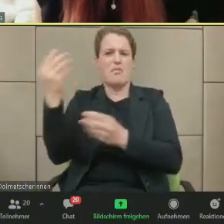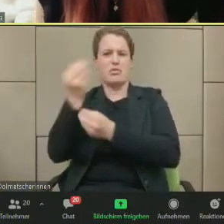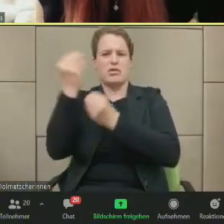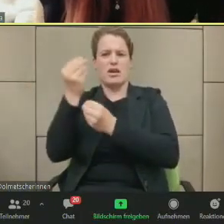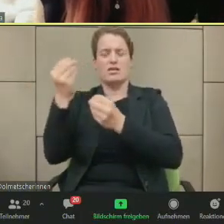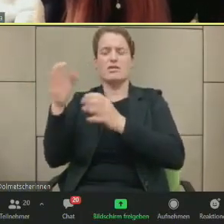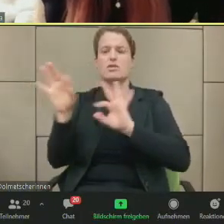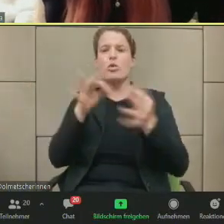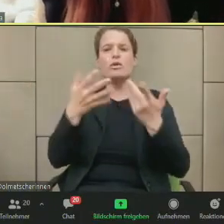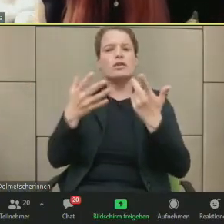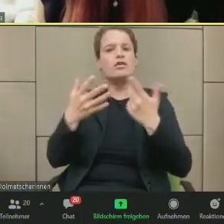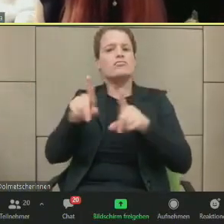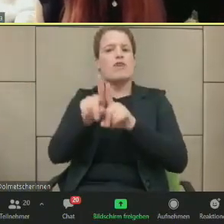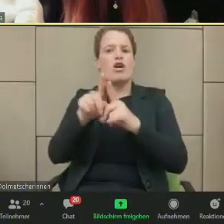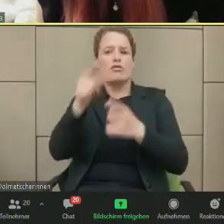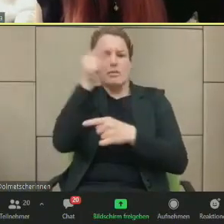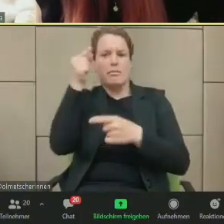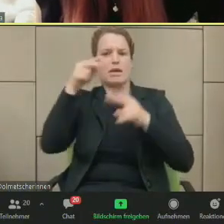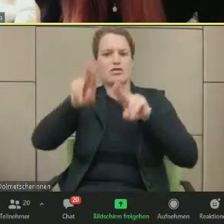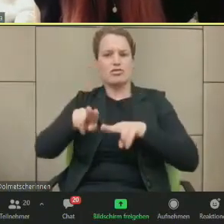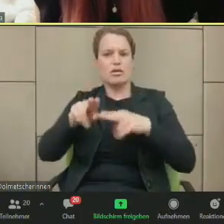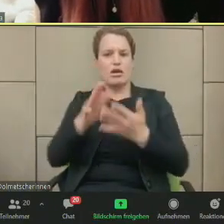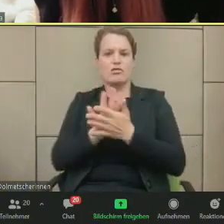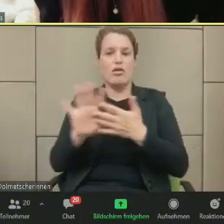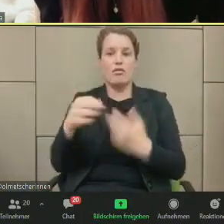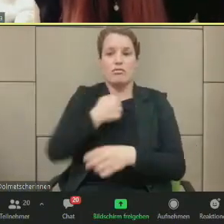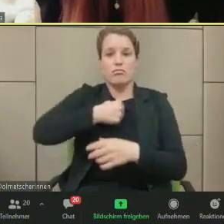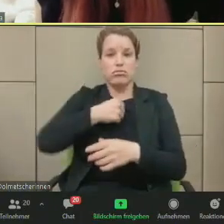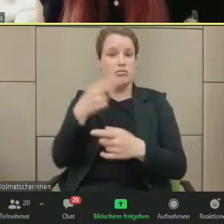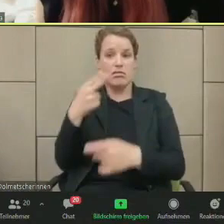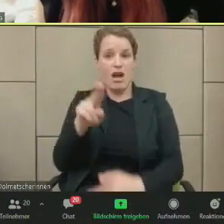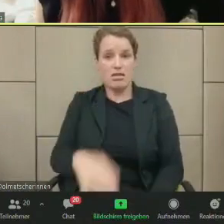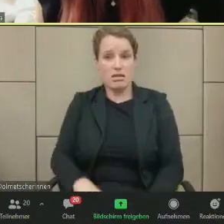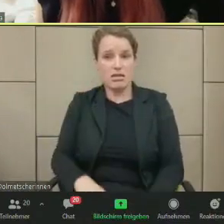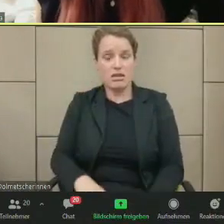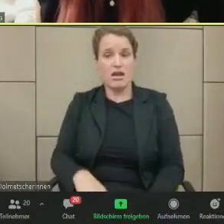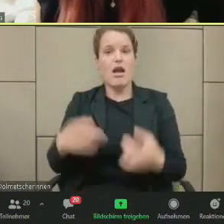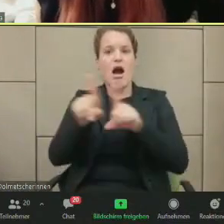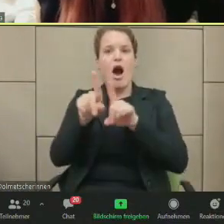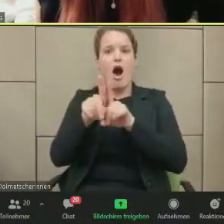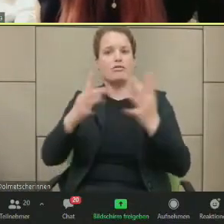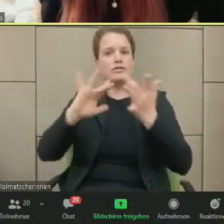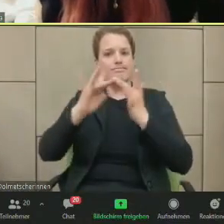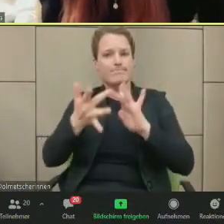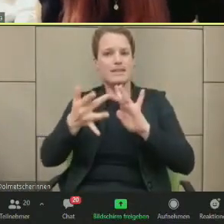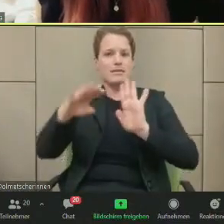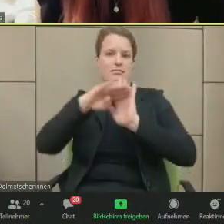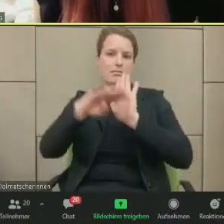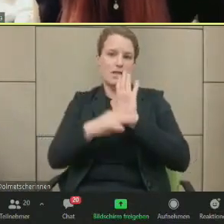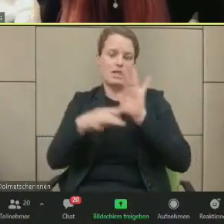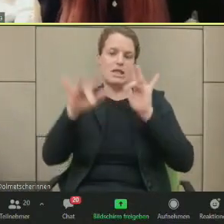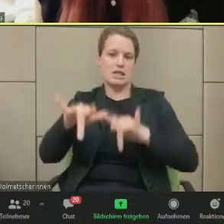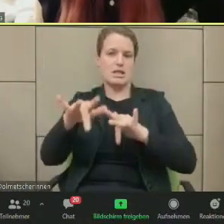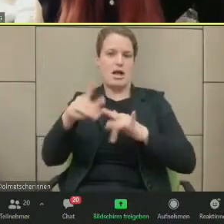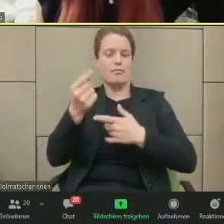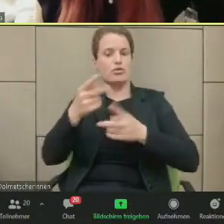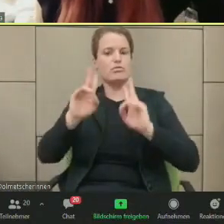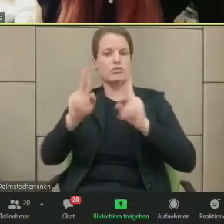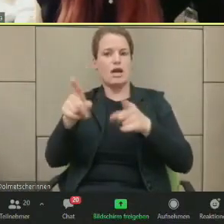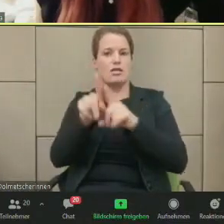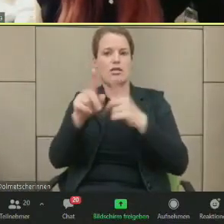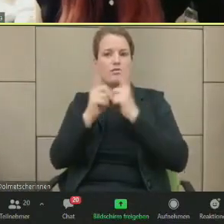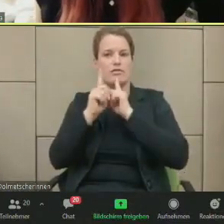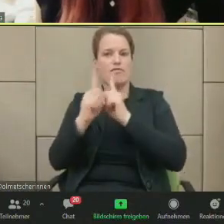menschenrechtsverachtende Dinge zu schreiben. Denn der Internet ist auch kein rechtsfreier Raum und man hat da auch die Rechte, sich dagegen zu wehren. Also ja,